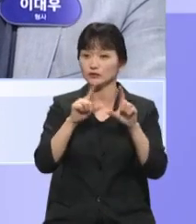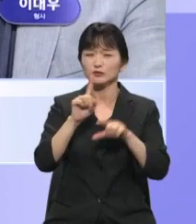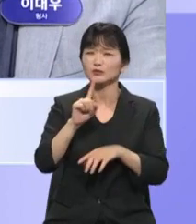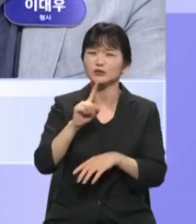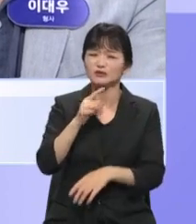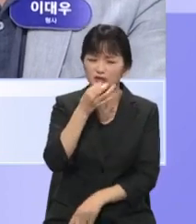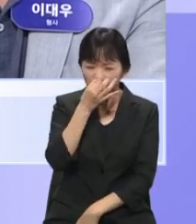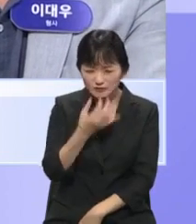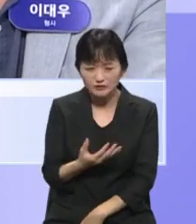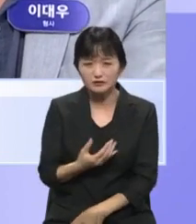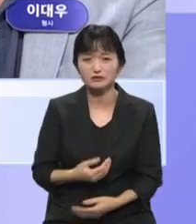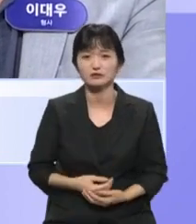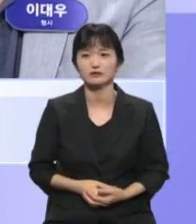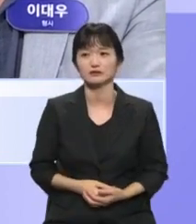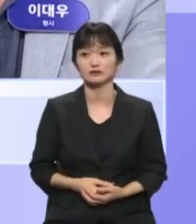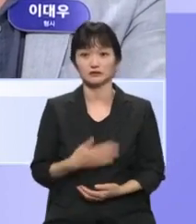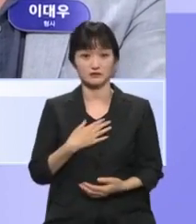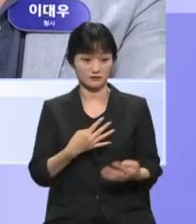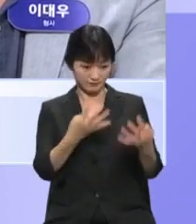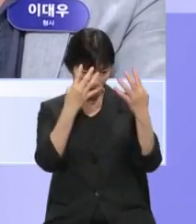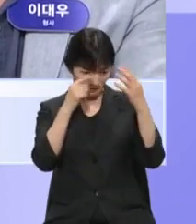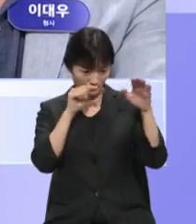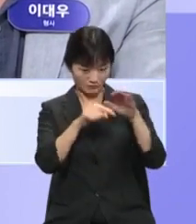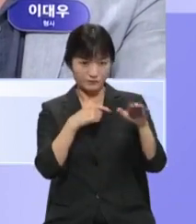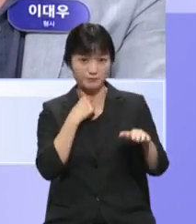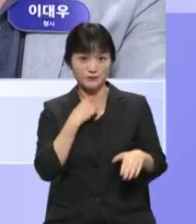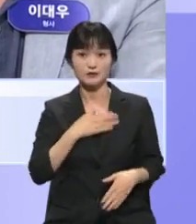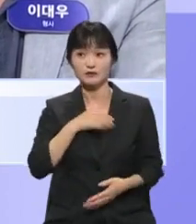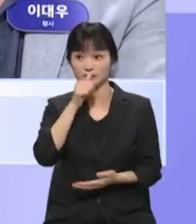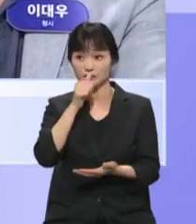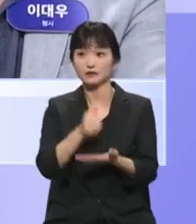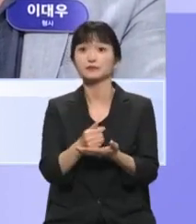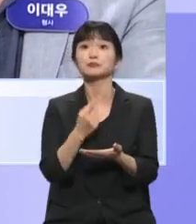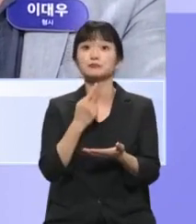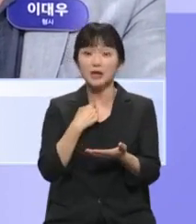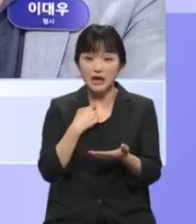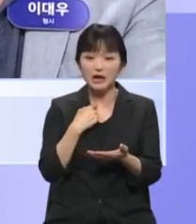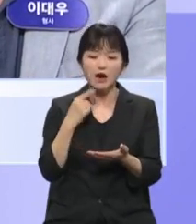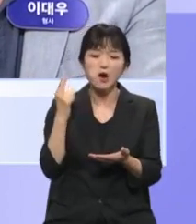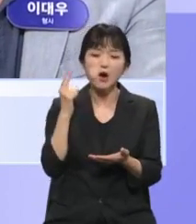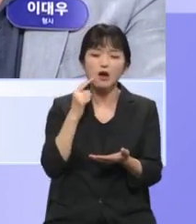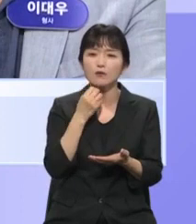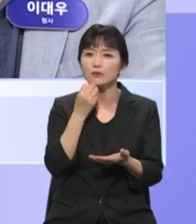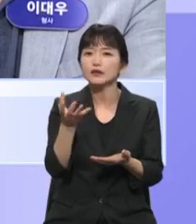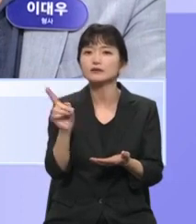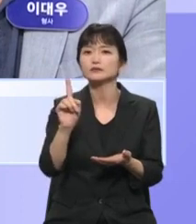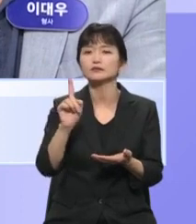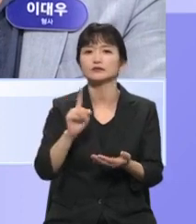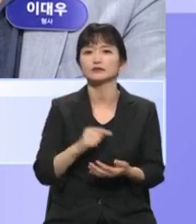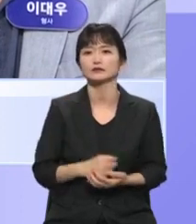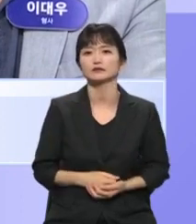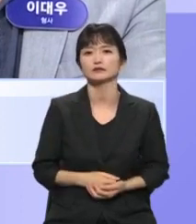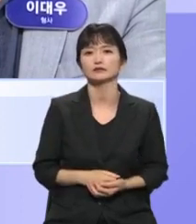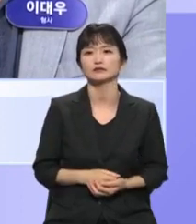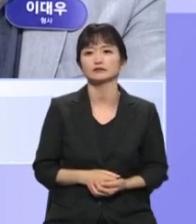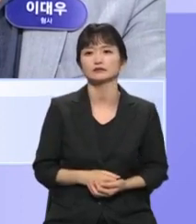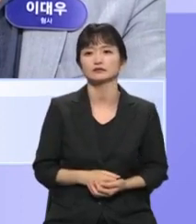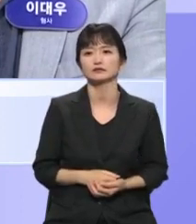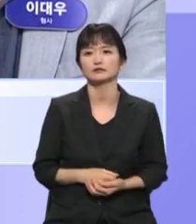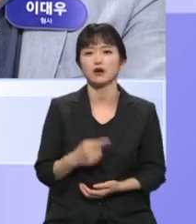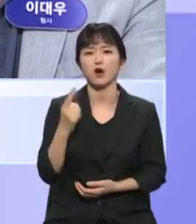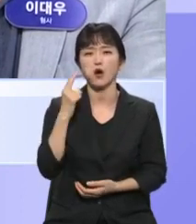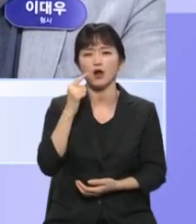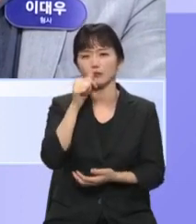어쨌든 감옥 가고 싶어서 저 범죄 저질렀어요라고 허위 자백을 하면 어떻게 돼요 이게 무고죄라는게